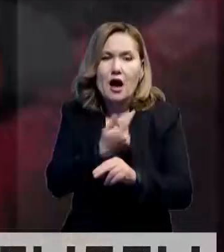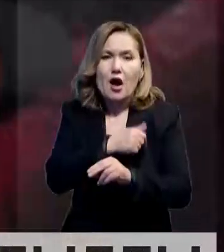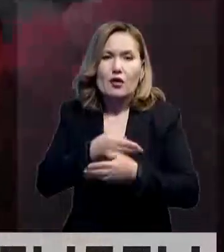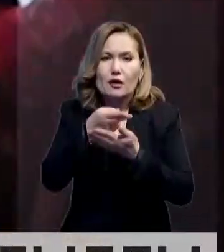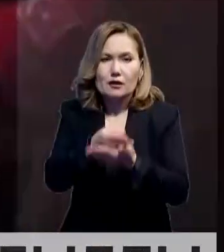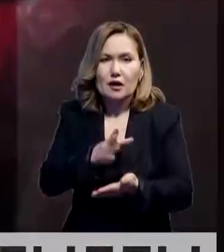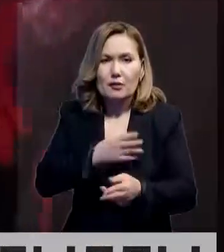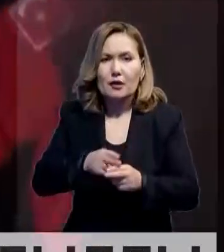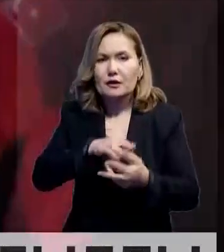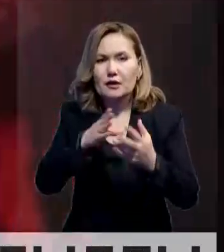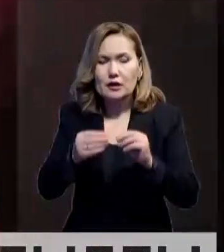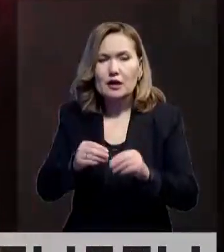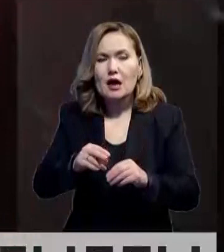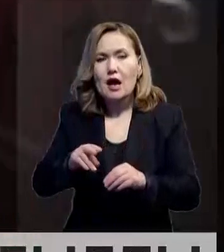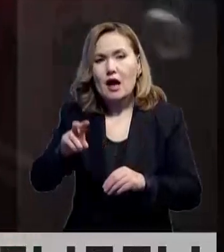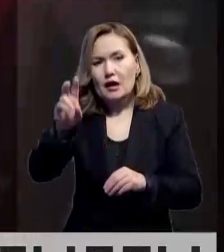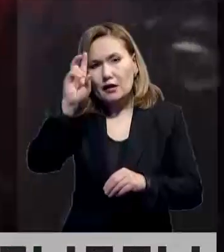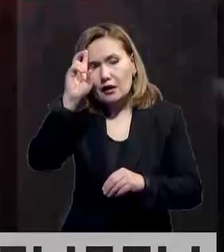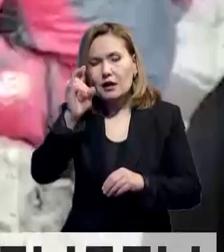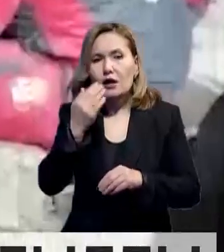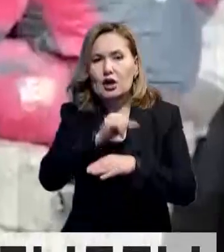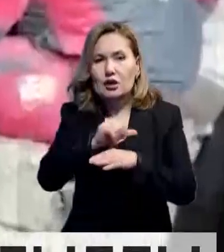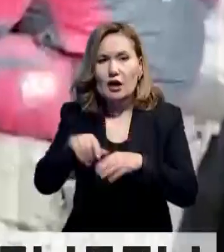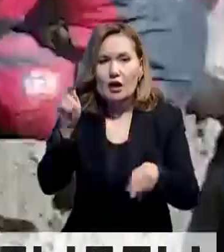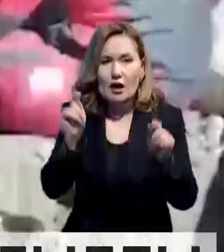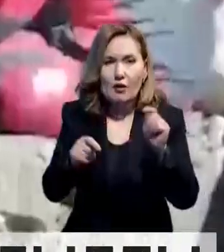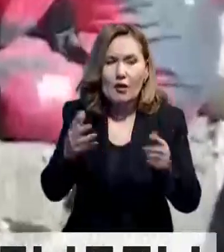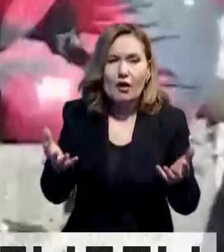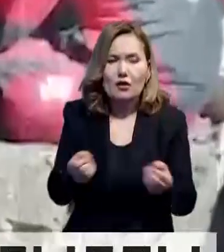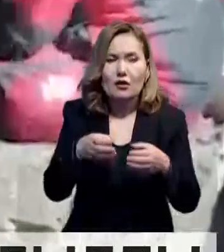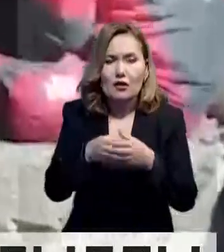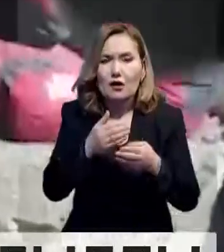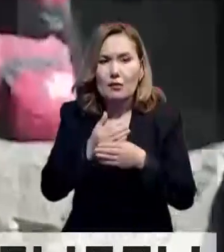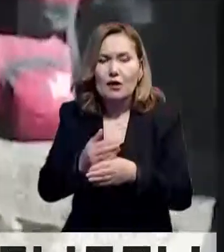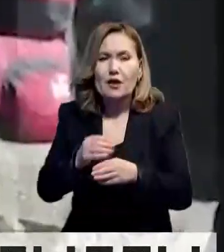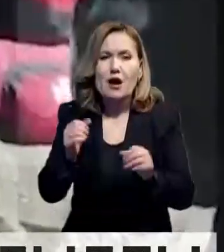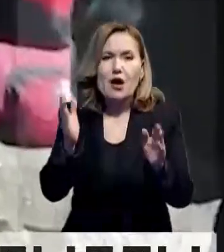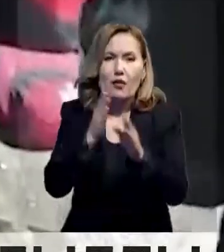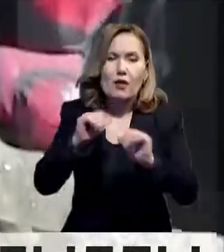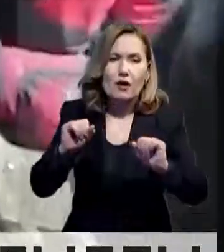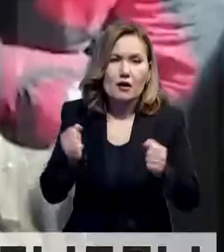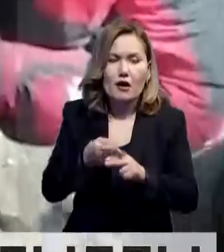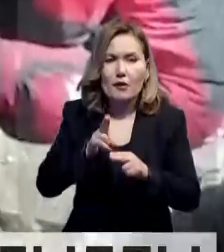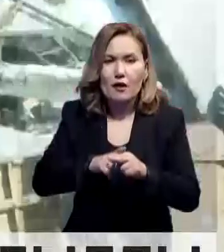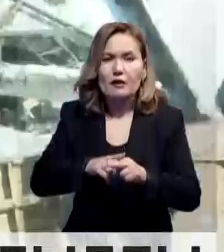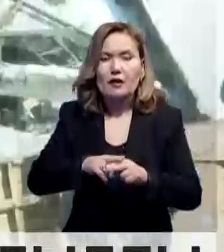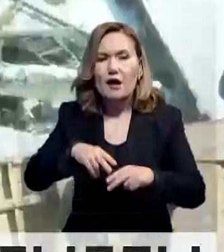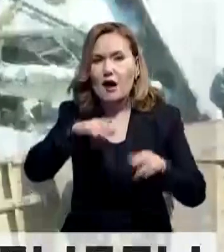ауруханаға жеткізді. Айта кетейік, шетелдерден көмекке жүздеген құтқарушы келсе де, күннің суықтығы және жиі